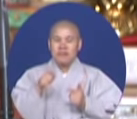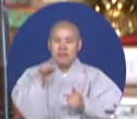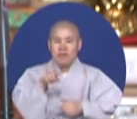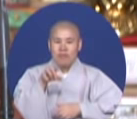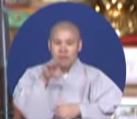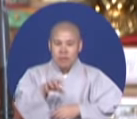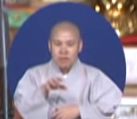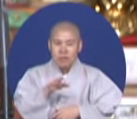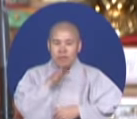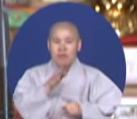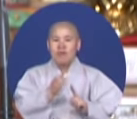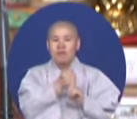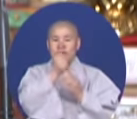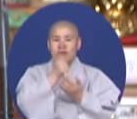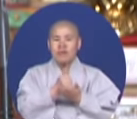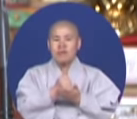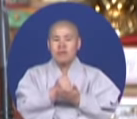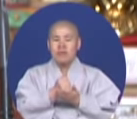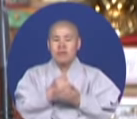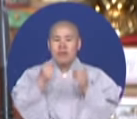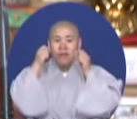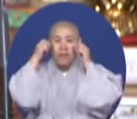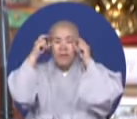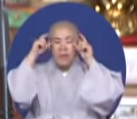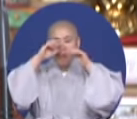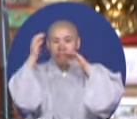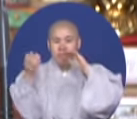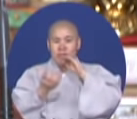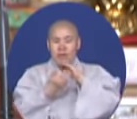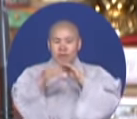여기는 바로 부처님이 성불하신 곳 정각도량.